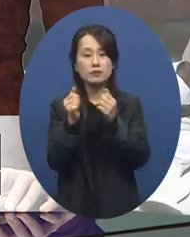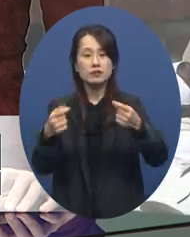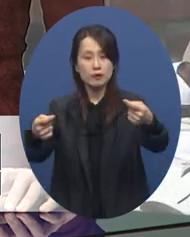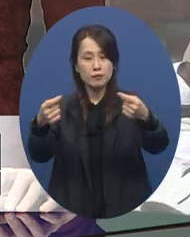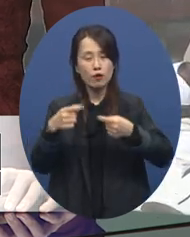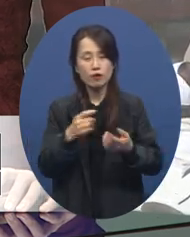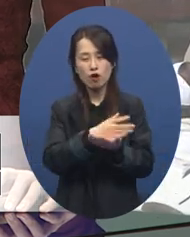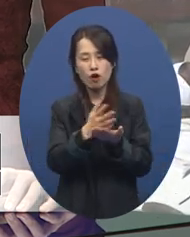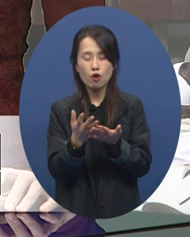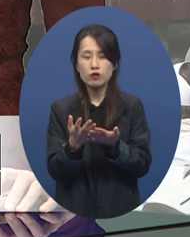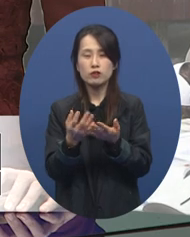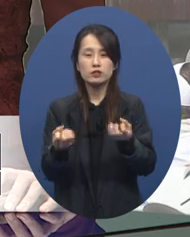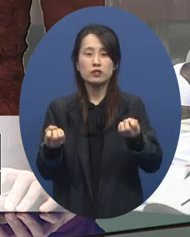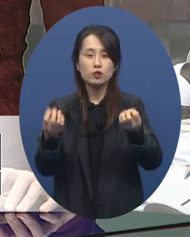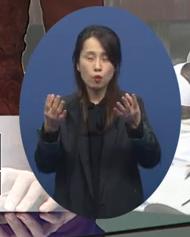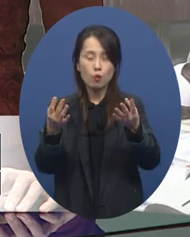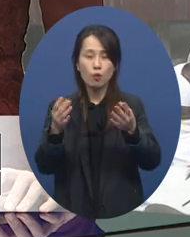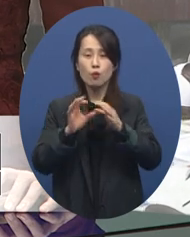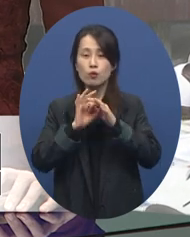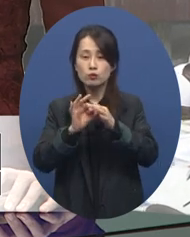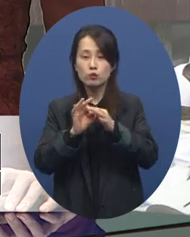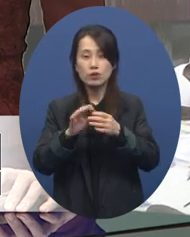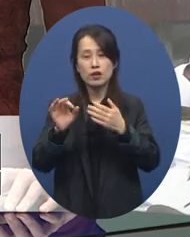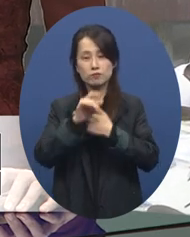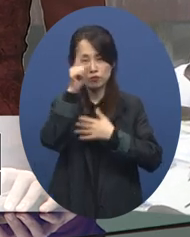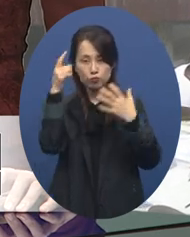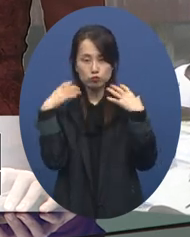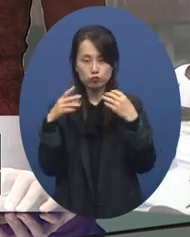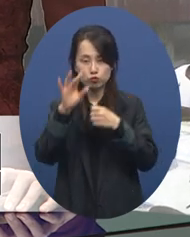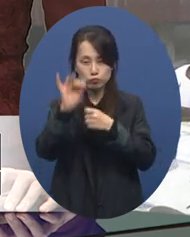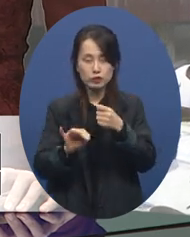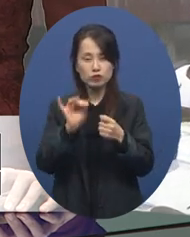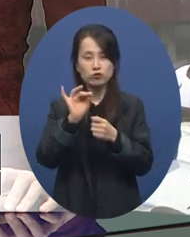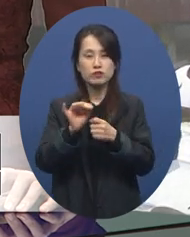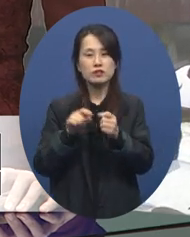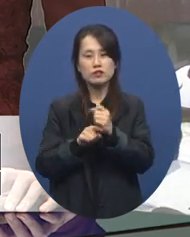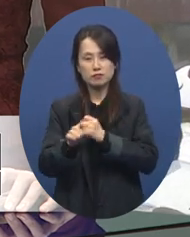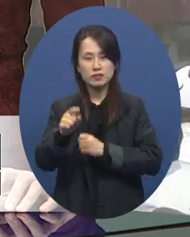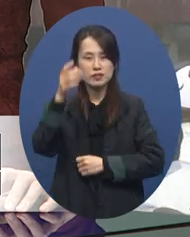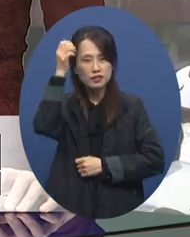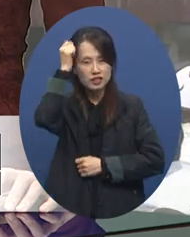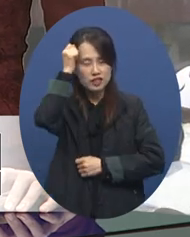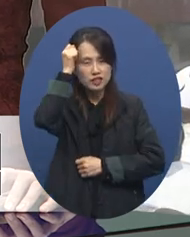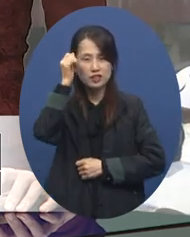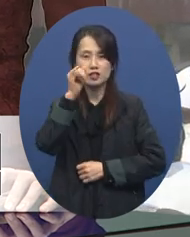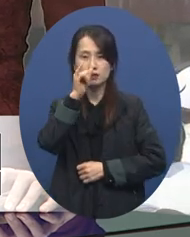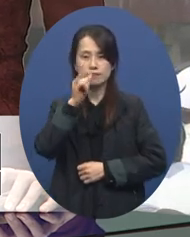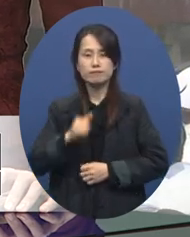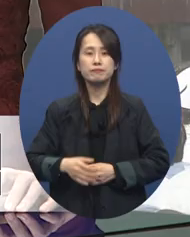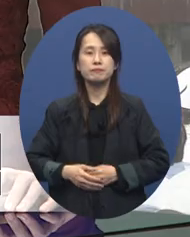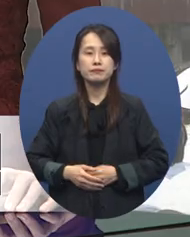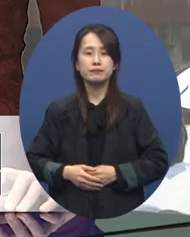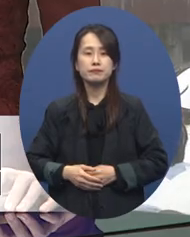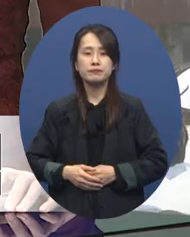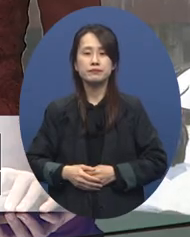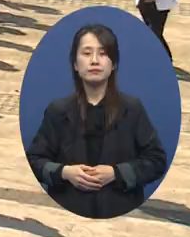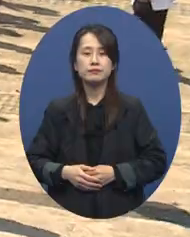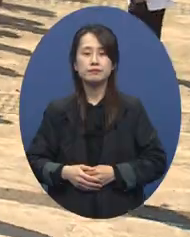참여하는 행사와 다채로운 공연을 통해 임시정부 100주년의 의미를 되새겼습니다. 김태희 기자의 보도입니다.